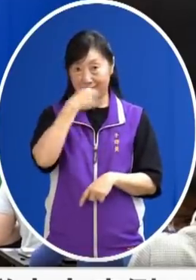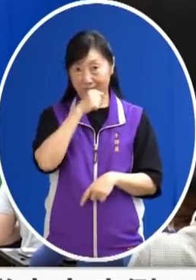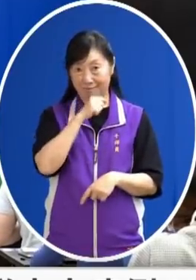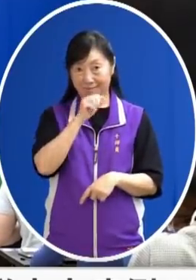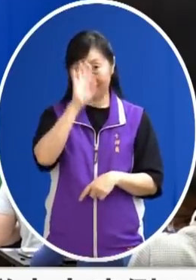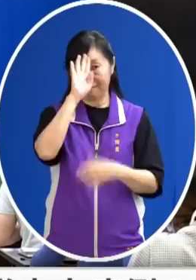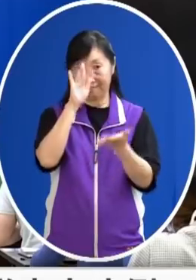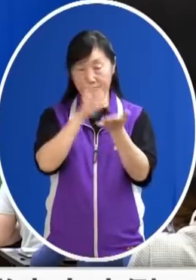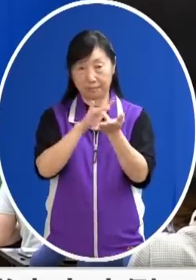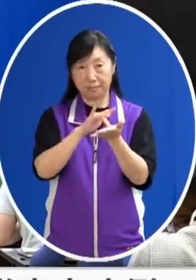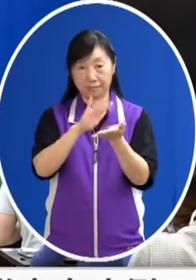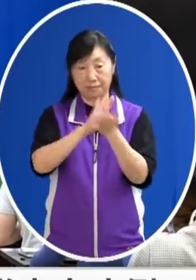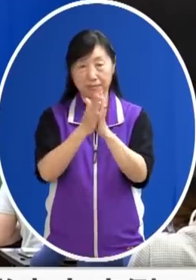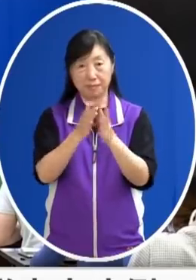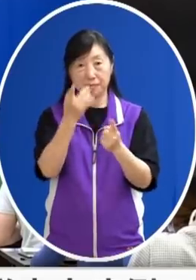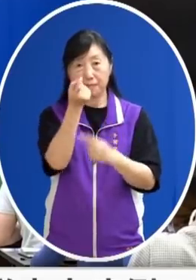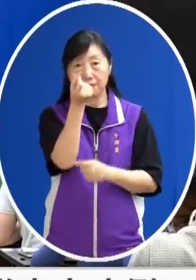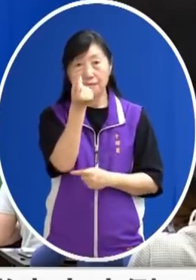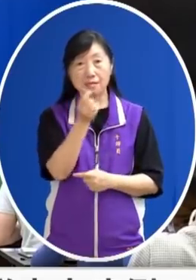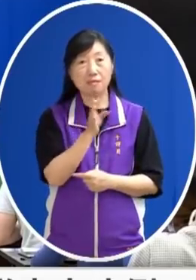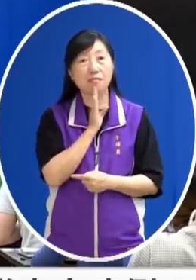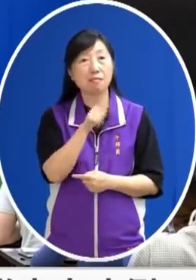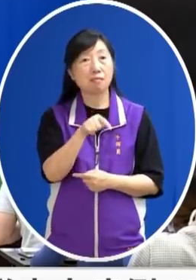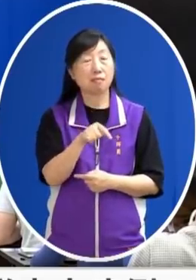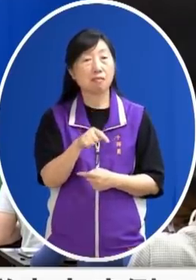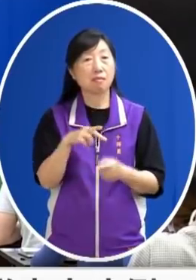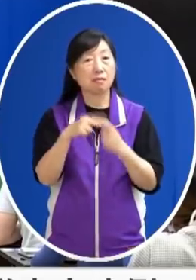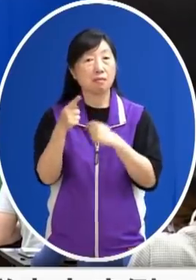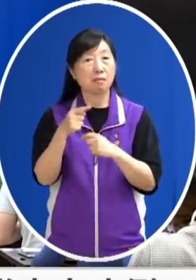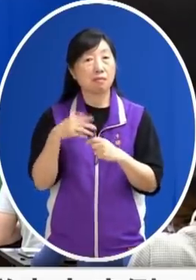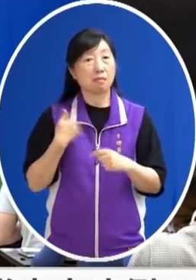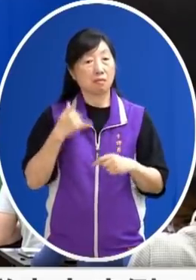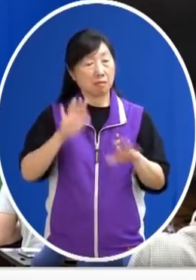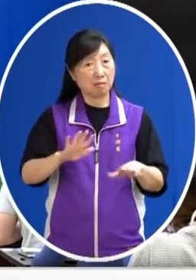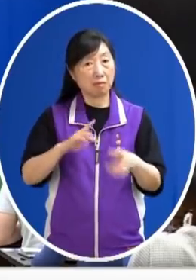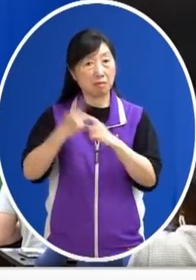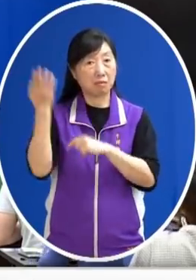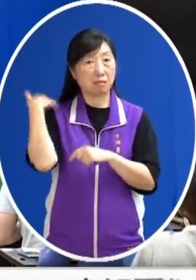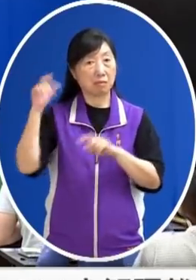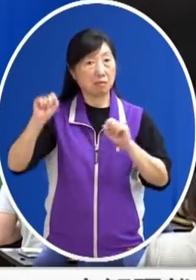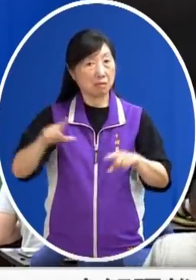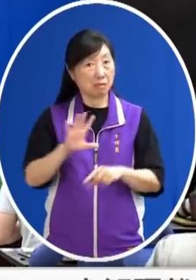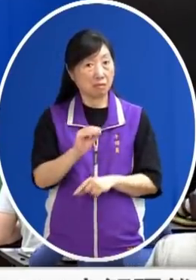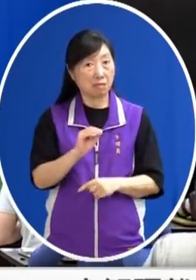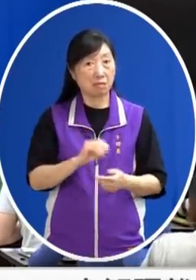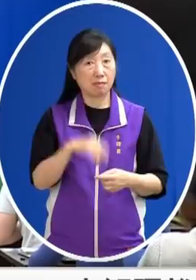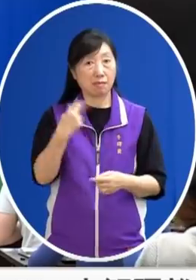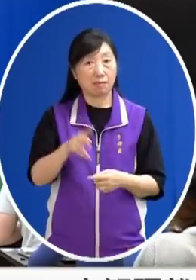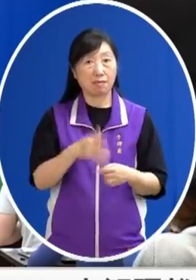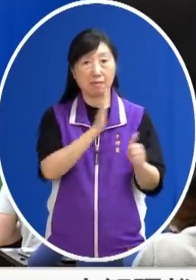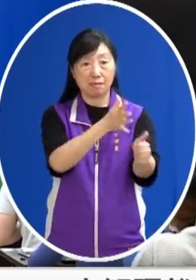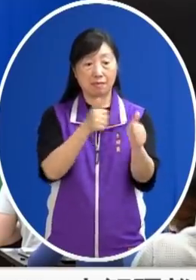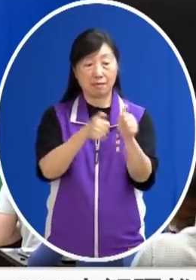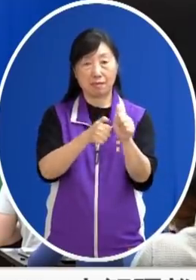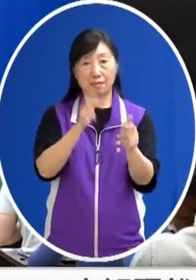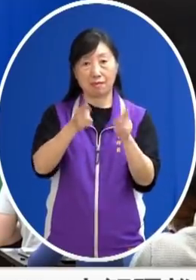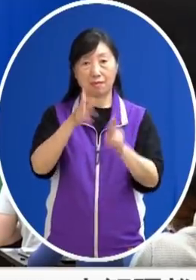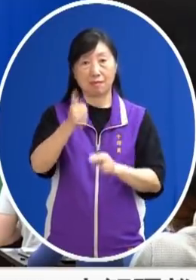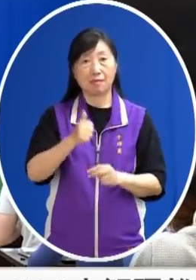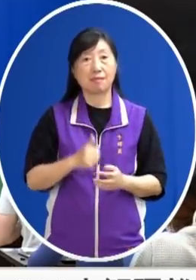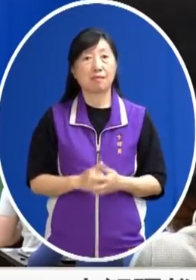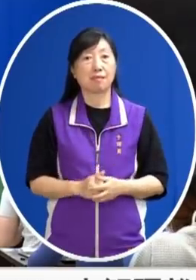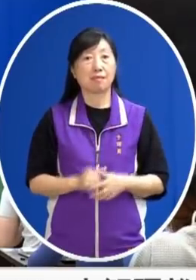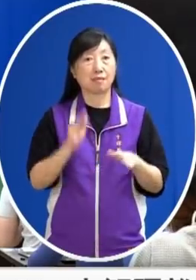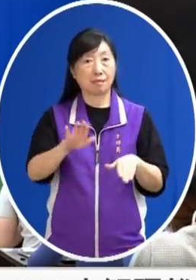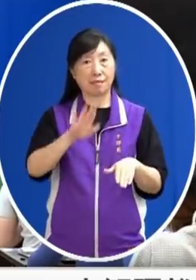不算高呢？就是我们初期至今病毒有没有明显的差异？那第二个想要请教一下那个副指挥官，就是现在